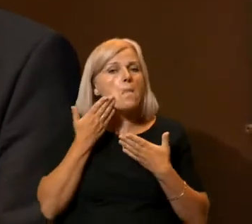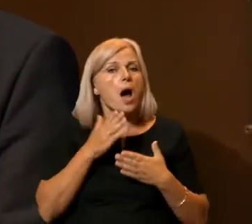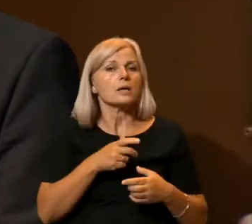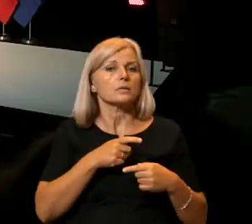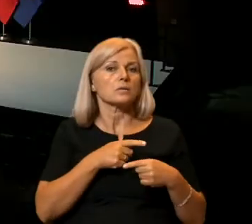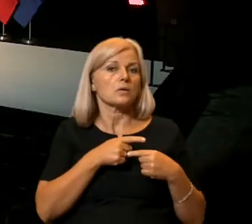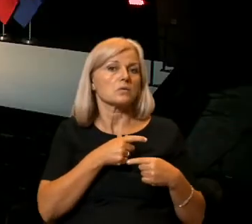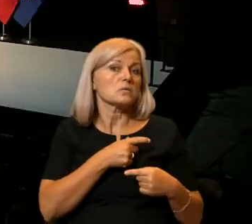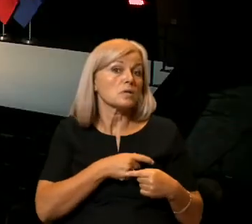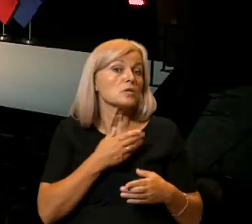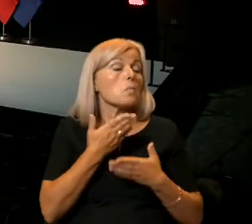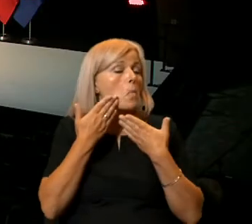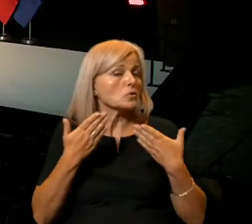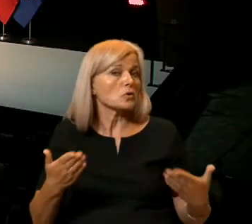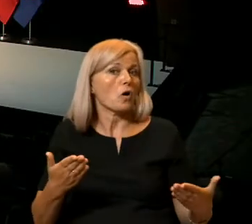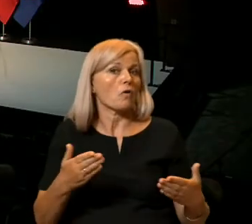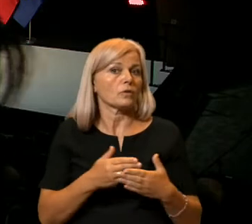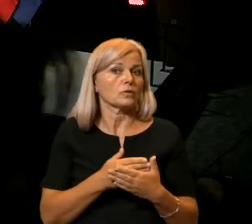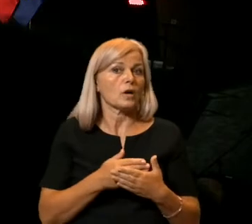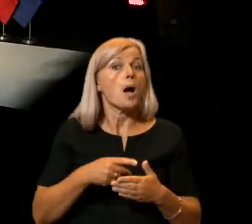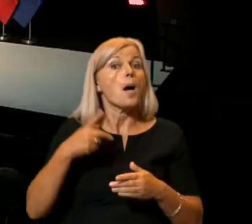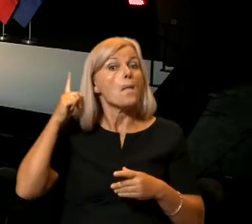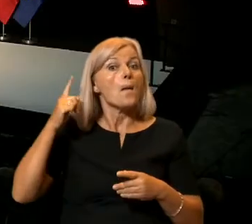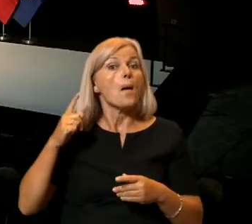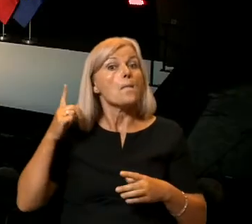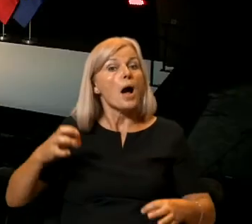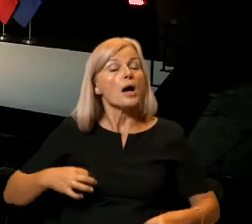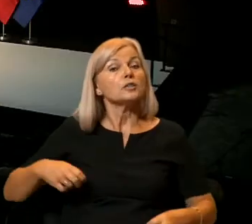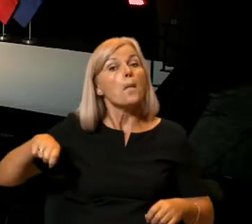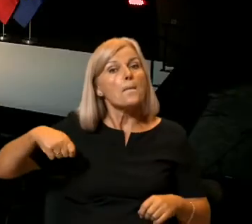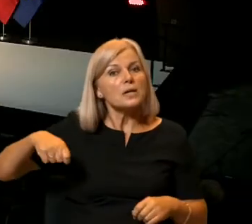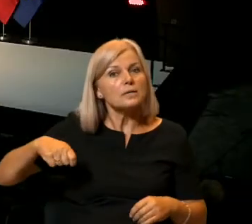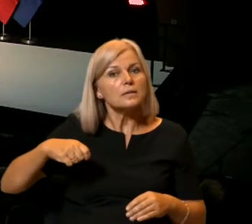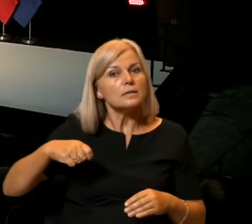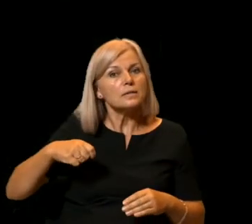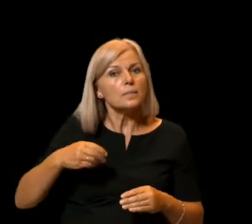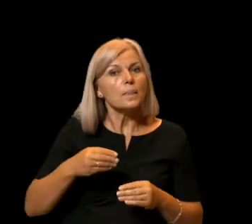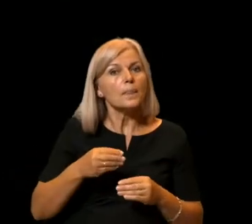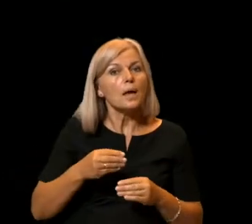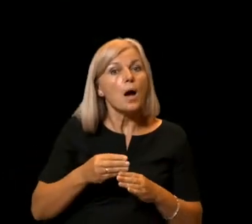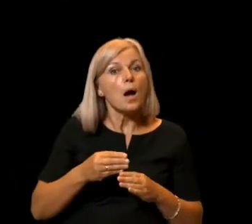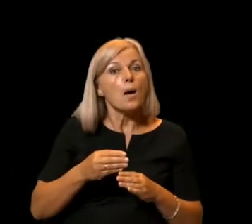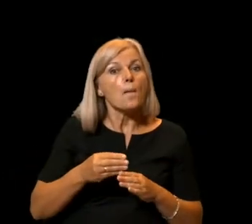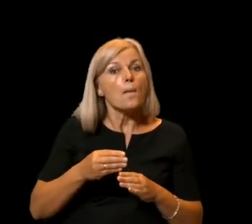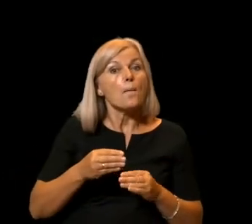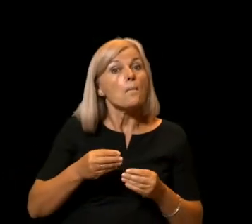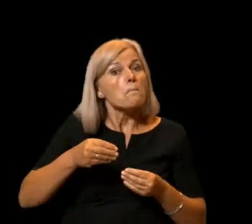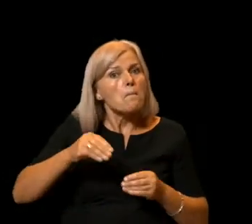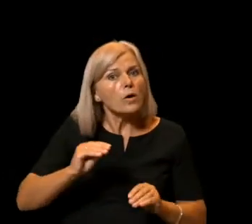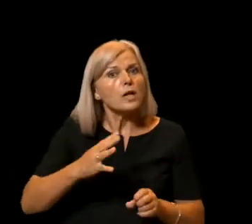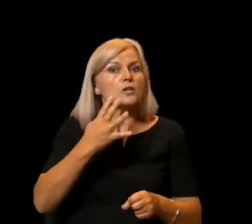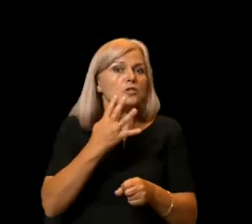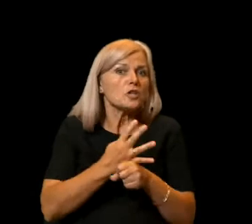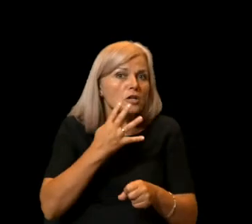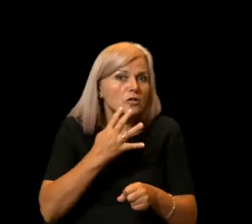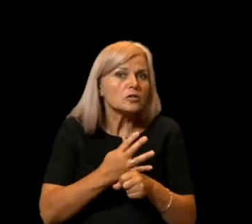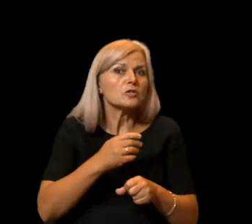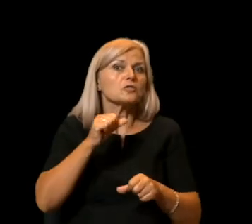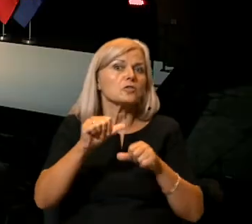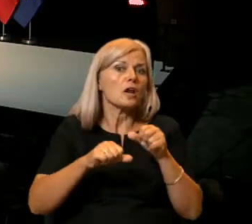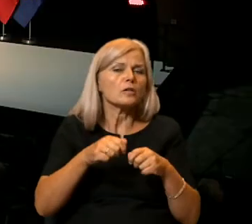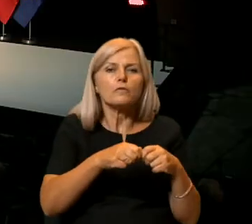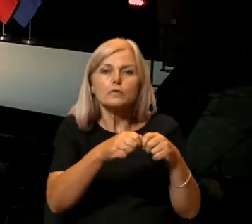wręczyć dyplom uznania i podziękowania pani prezydent za już ponad 40-letnią współpracę obydwu miast.